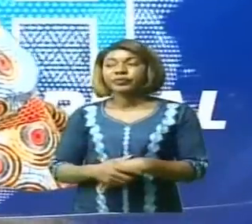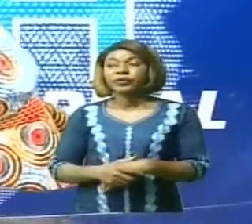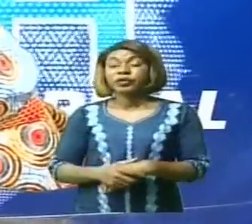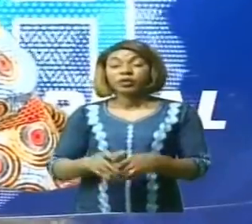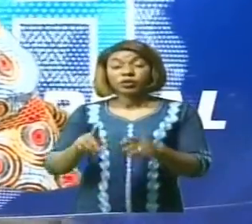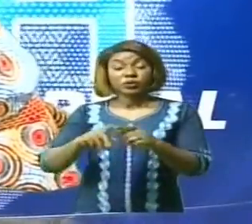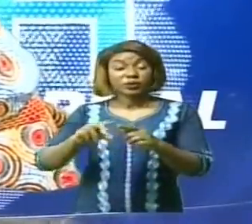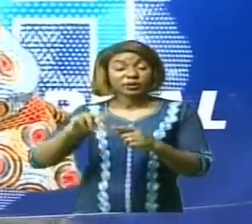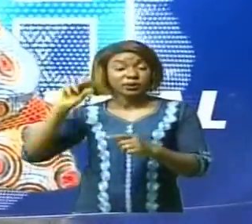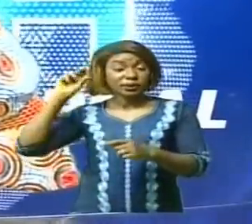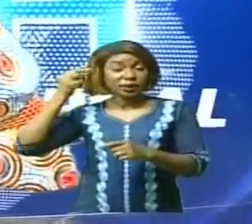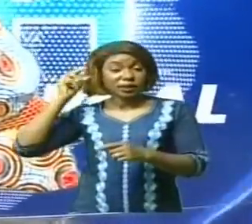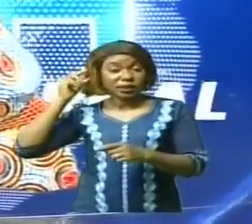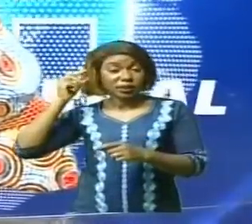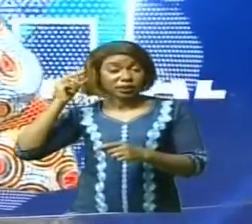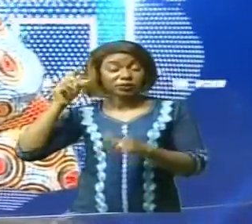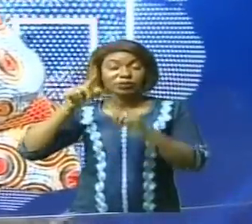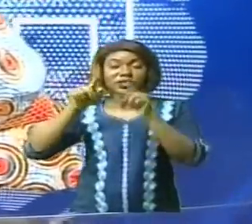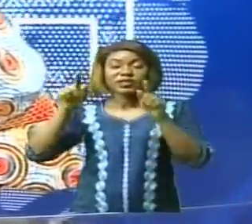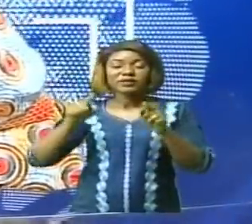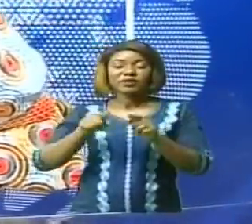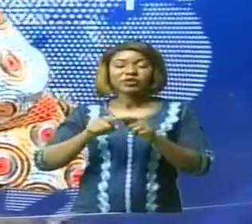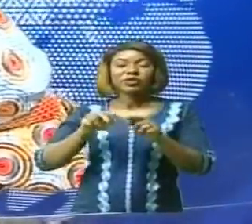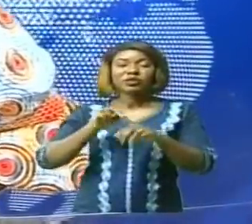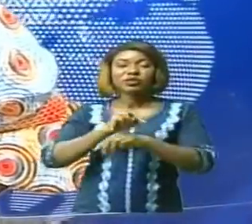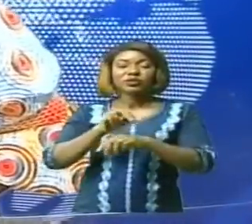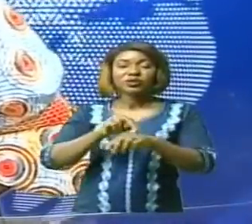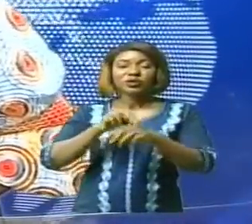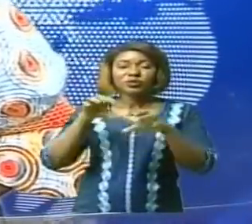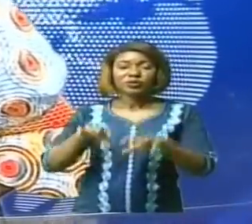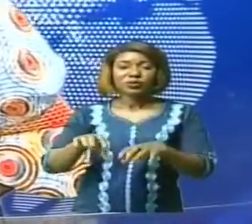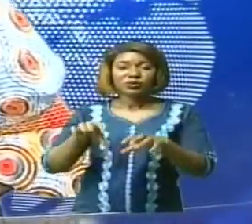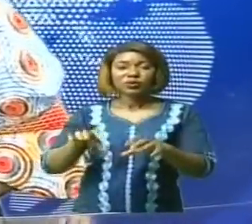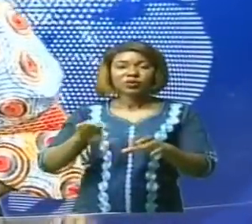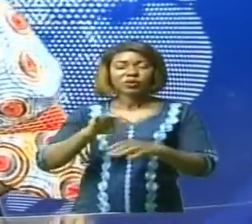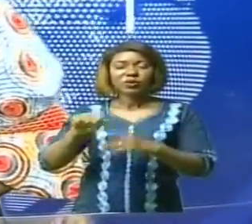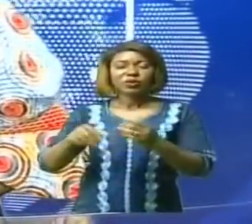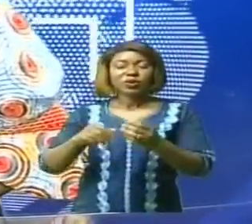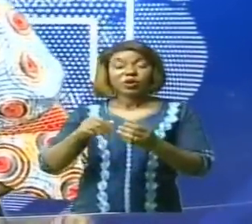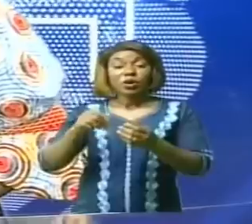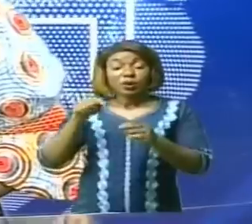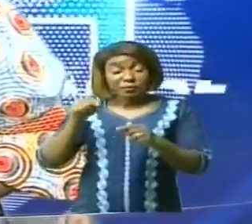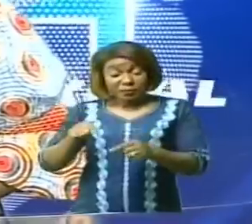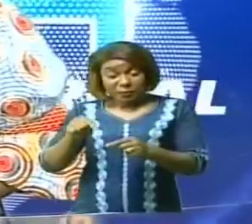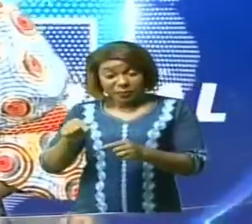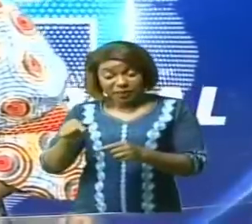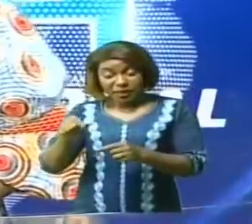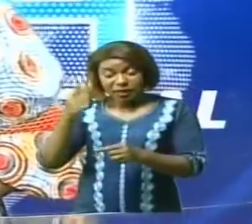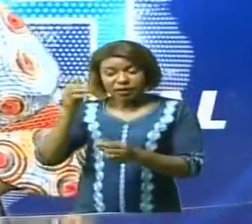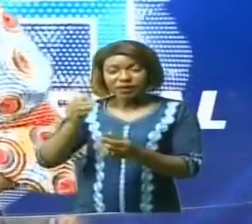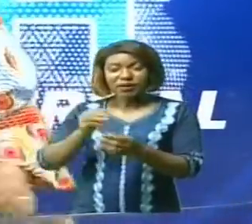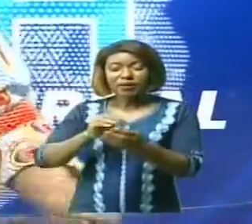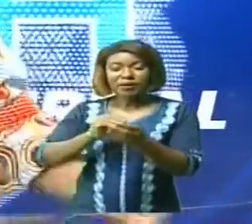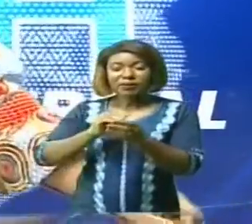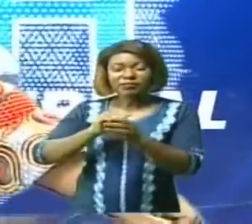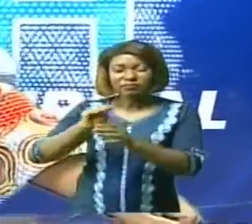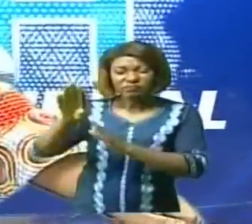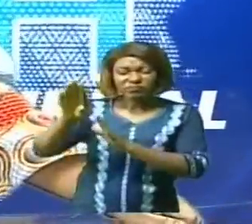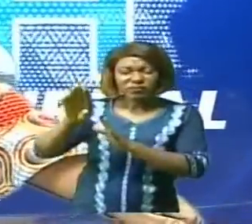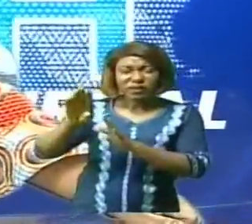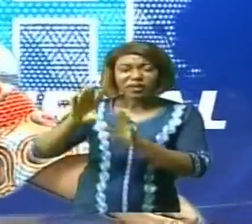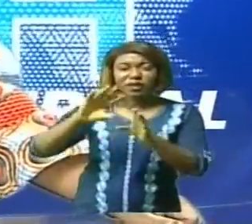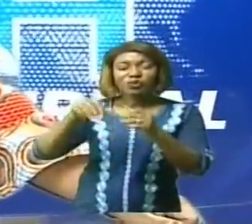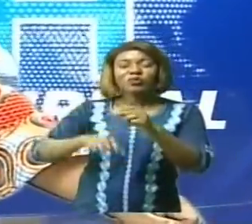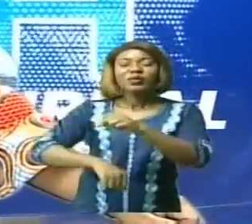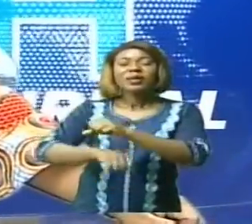Radio Télévision Nationale Congolaise pourrait retransmettre en direct tous les matchs de la Lina Foot de la saison prochaine. Le directeur